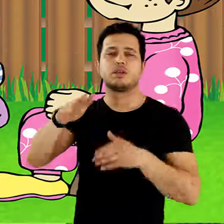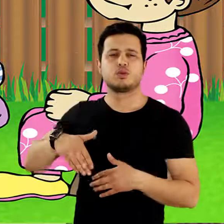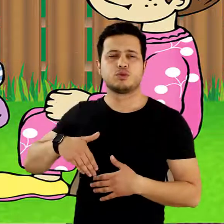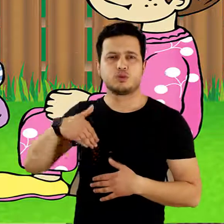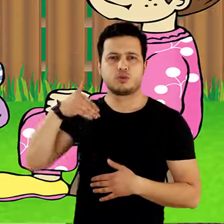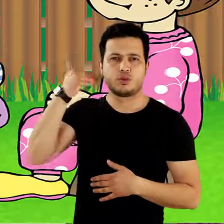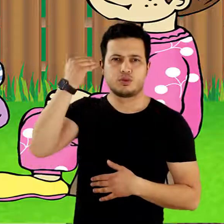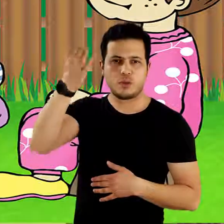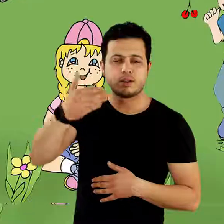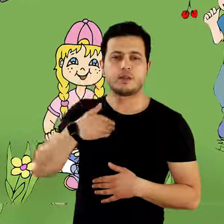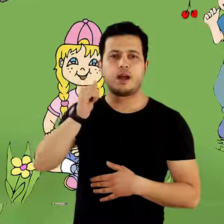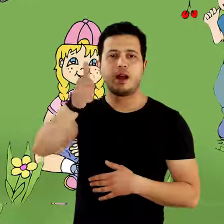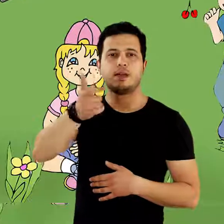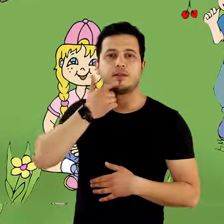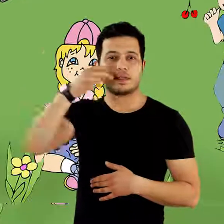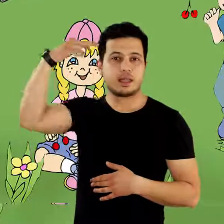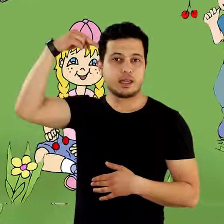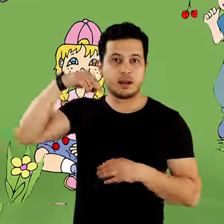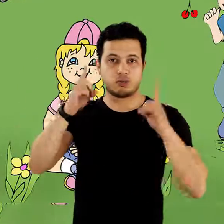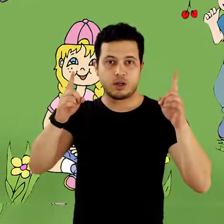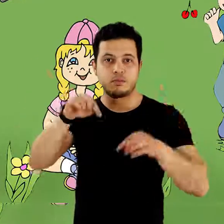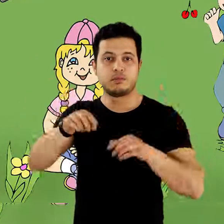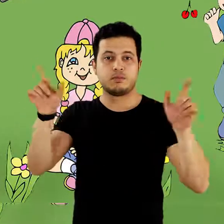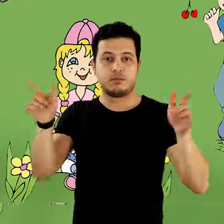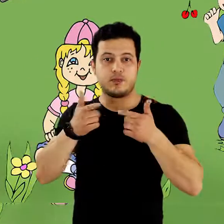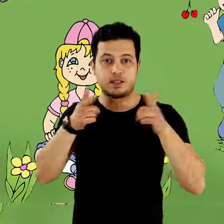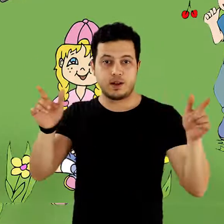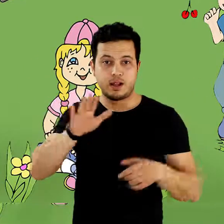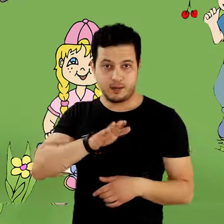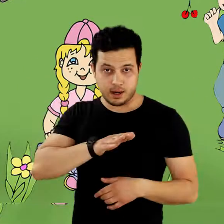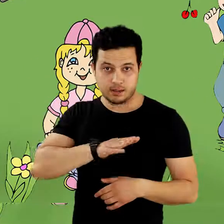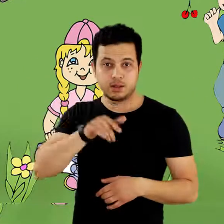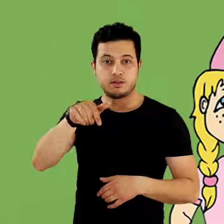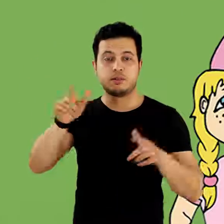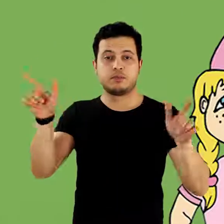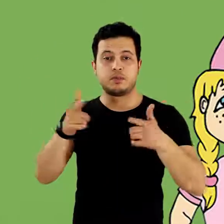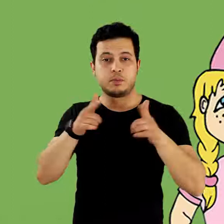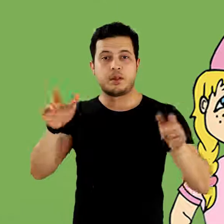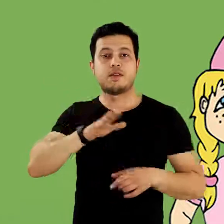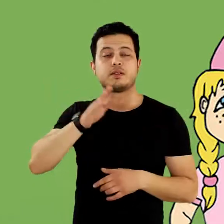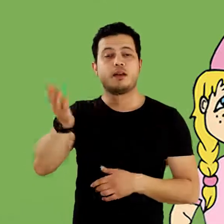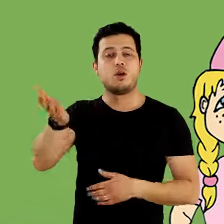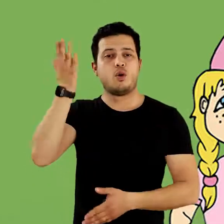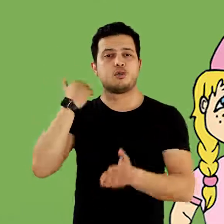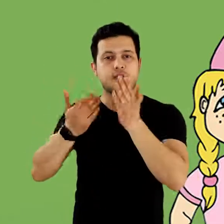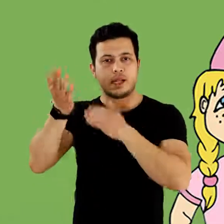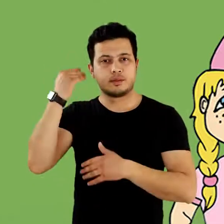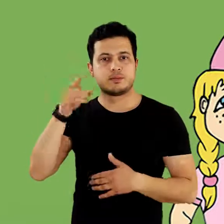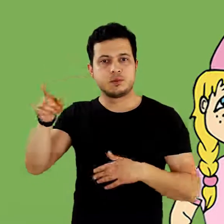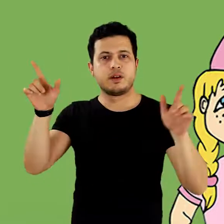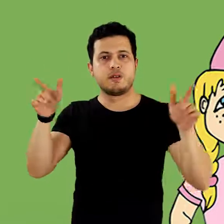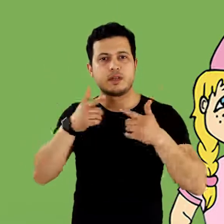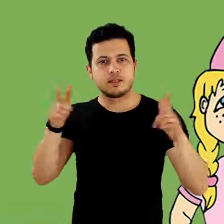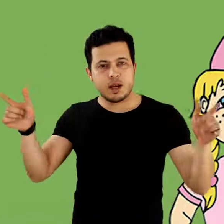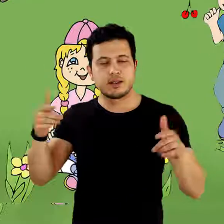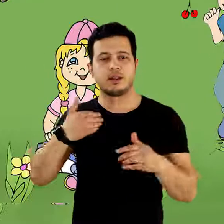sonraları her yıl kiraz zamanında şenlikler yapmaya başladılar. Eskiden her yıl o şenliklere